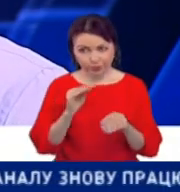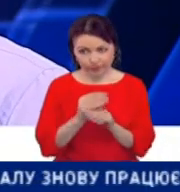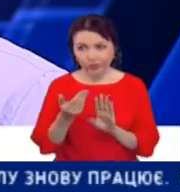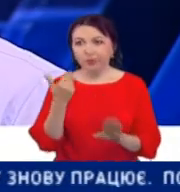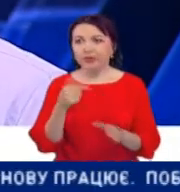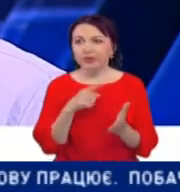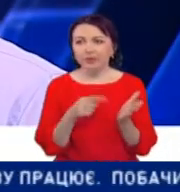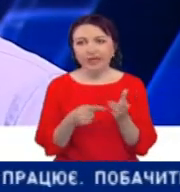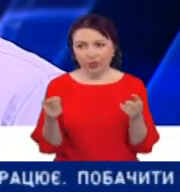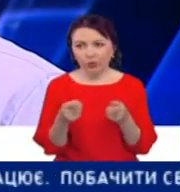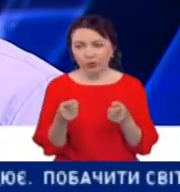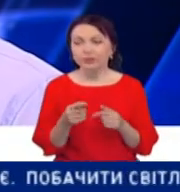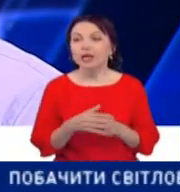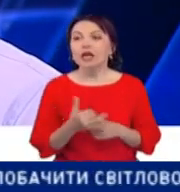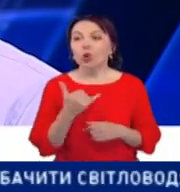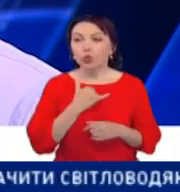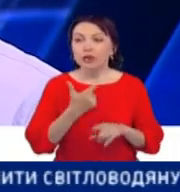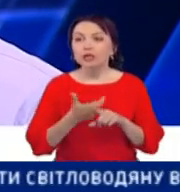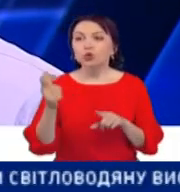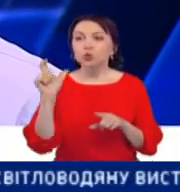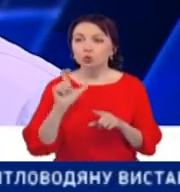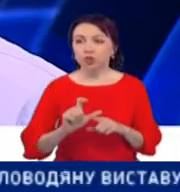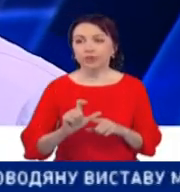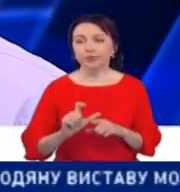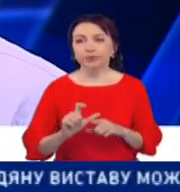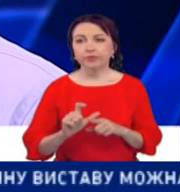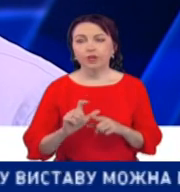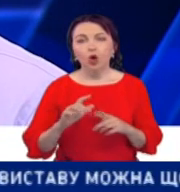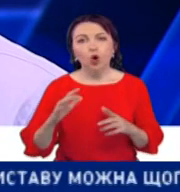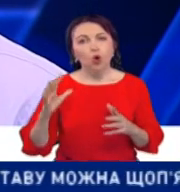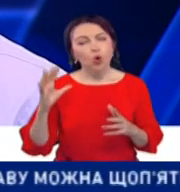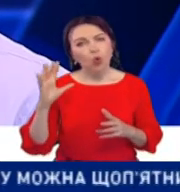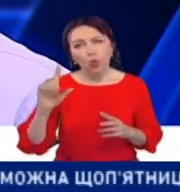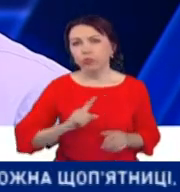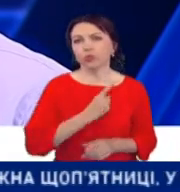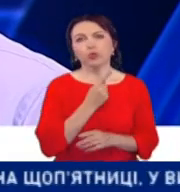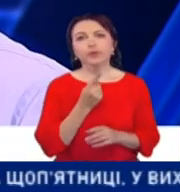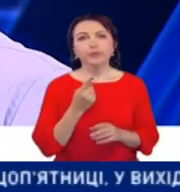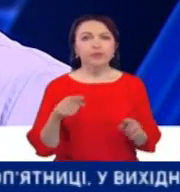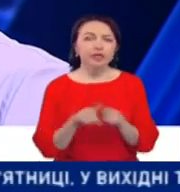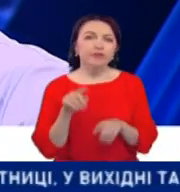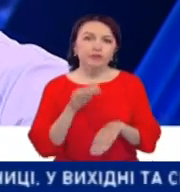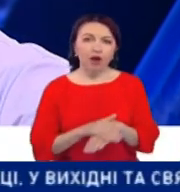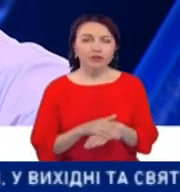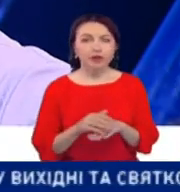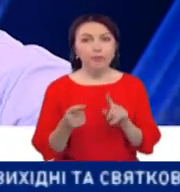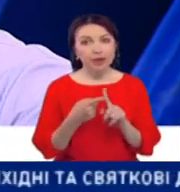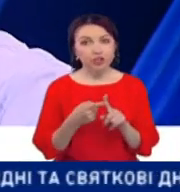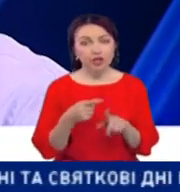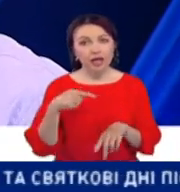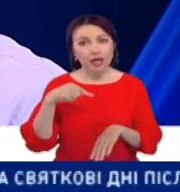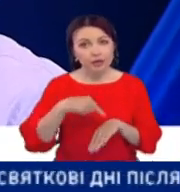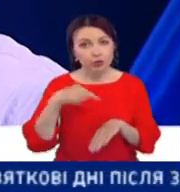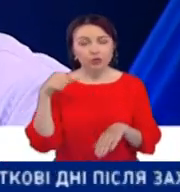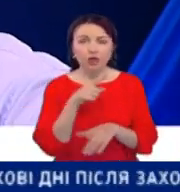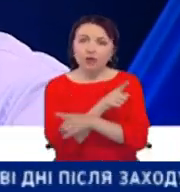питання дуже коротко. Прошу. Мене дуже обурює такий факт. Тобто, перше, емоціональне там